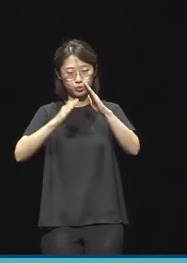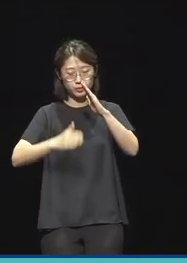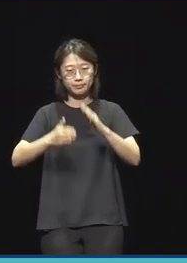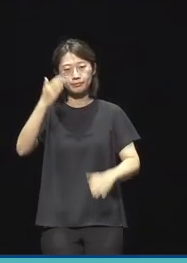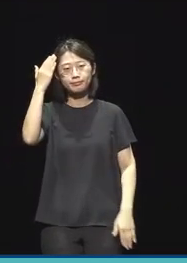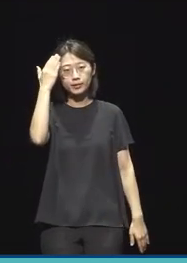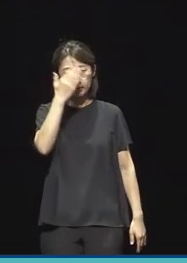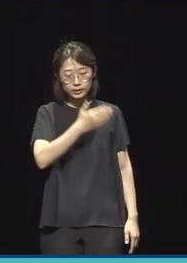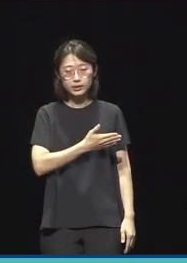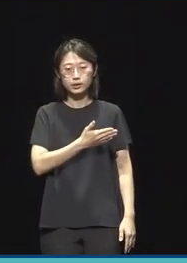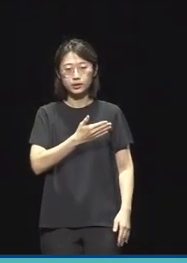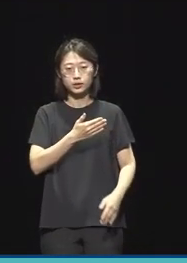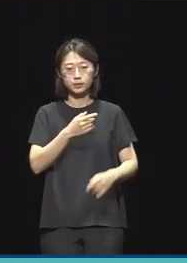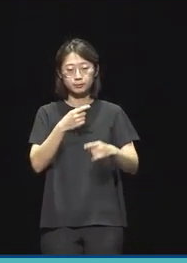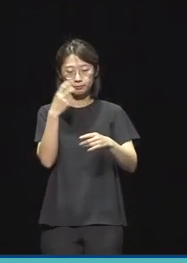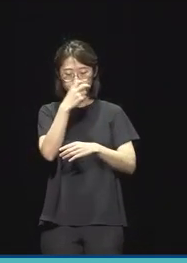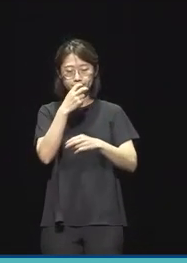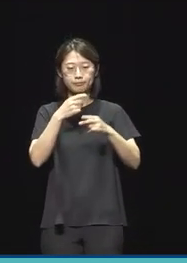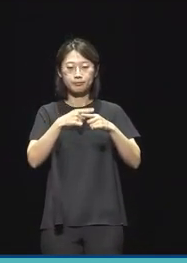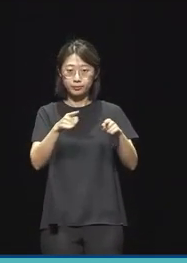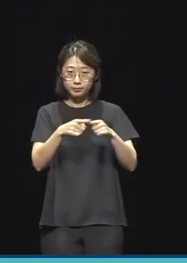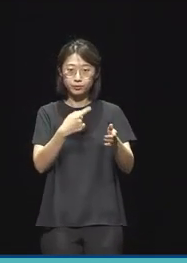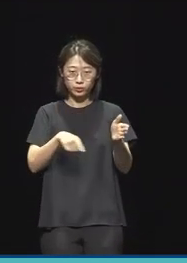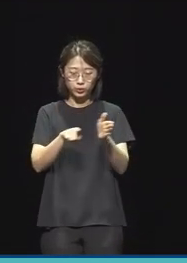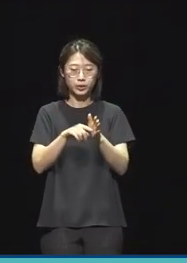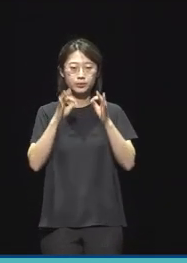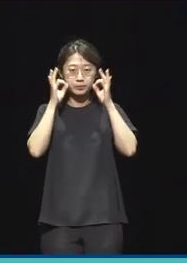결정이 이루어지도록 하겠습니다